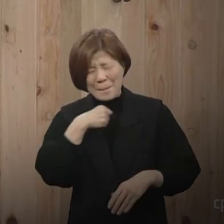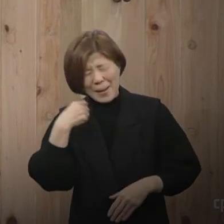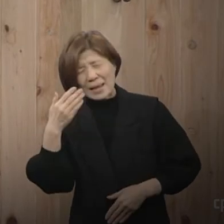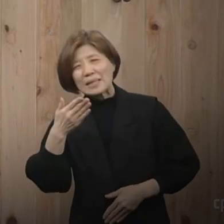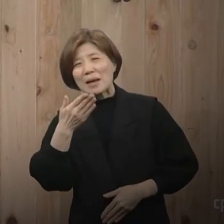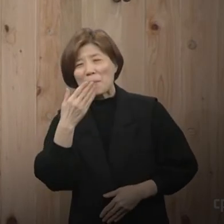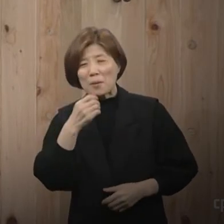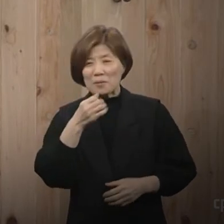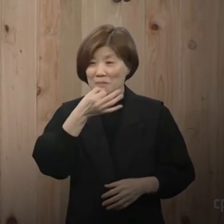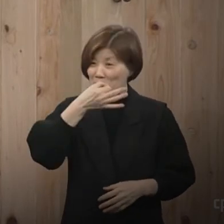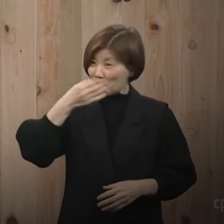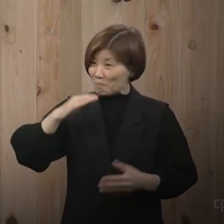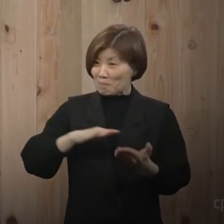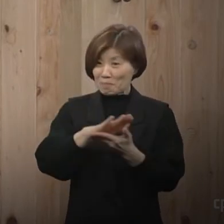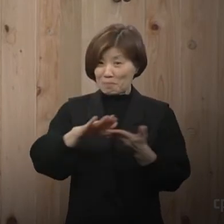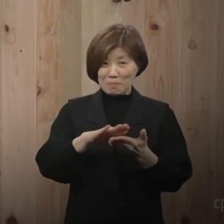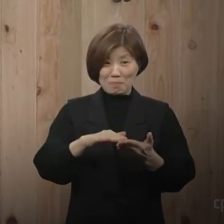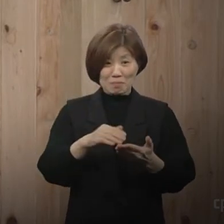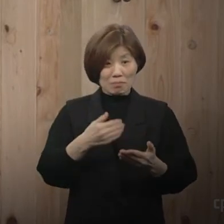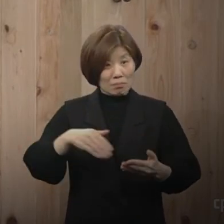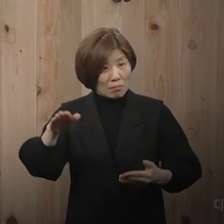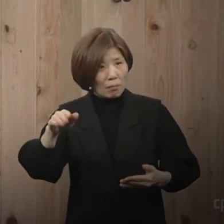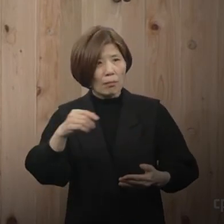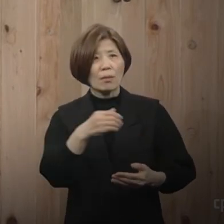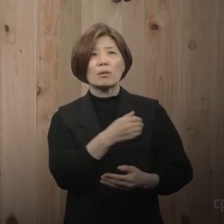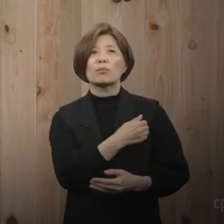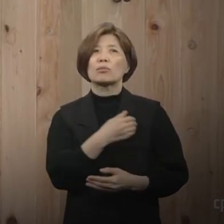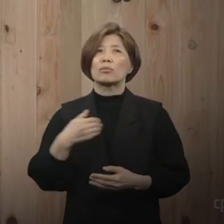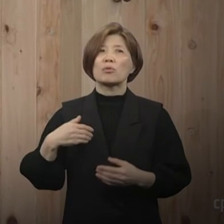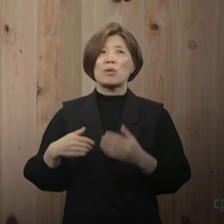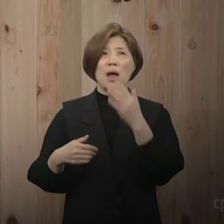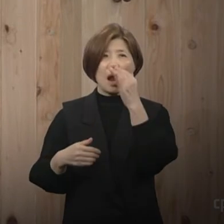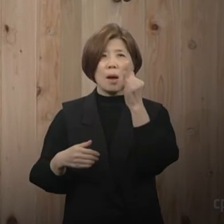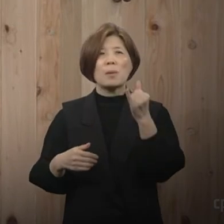신나게 놀다가 가면은 그게 최고입니다.